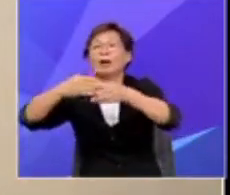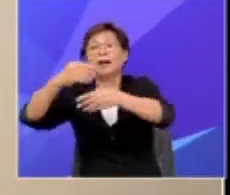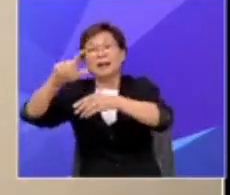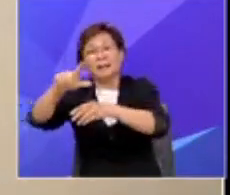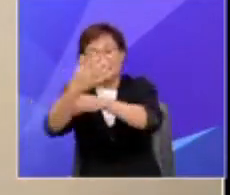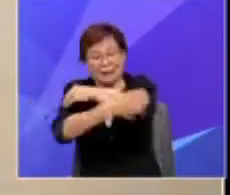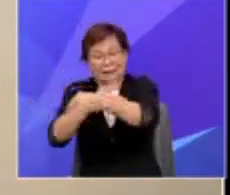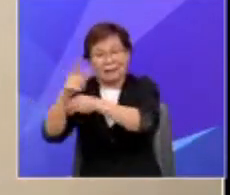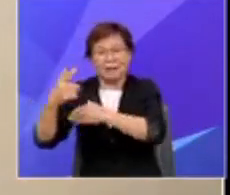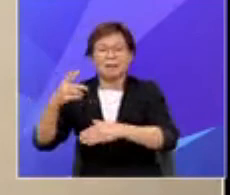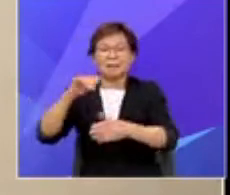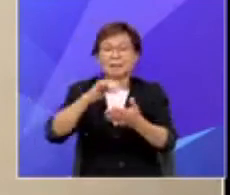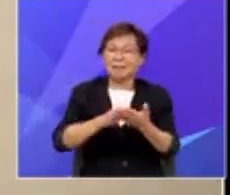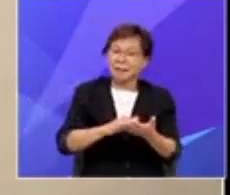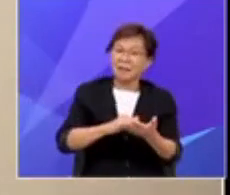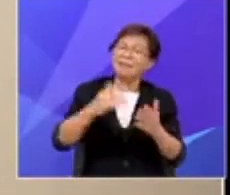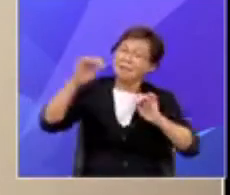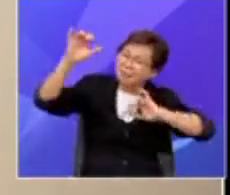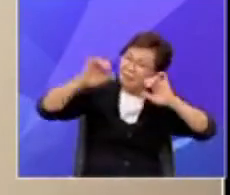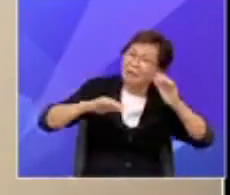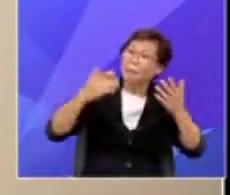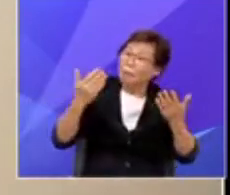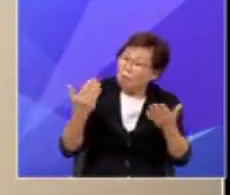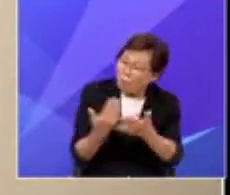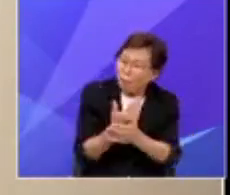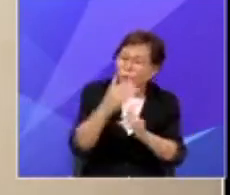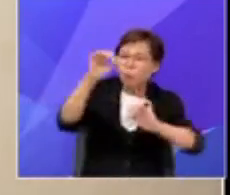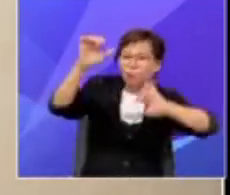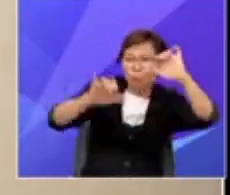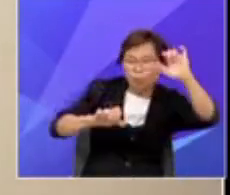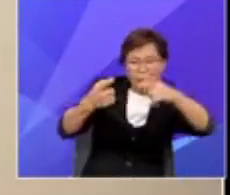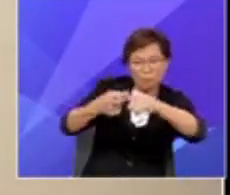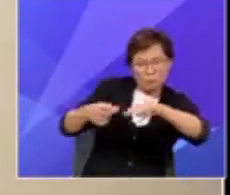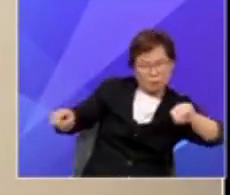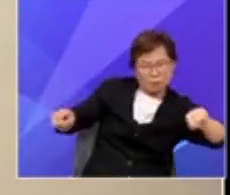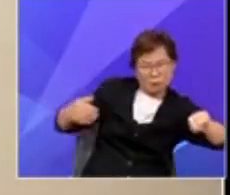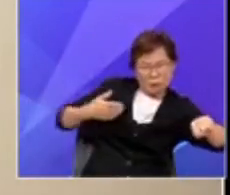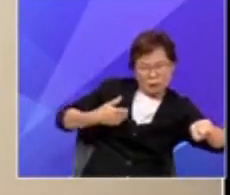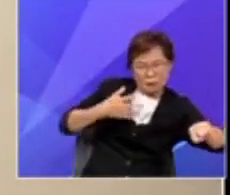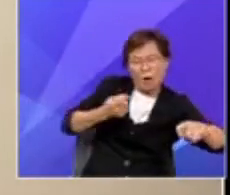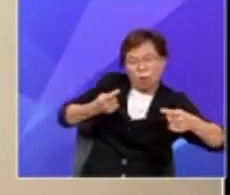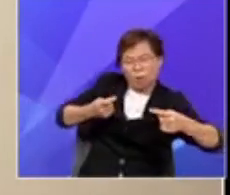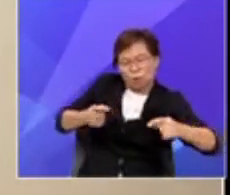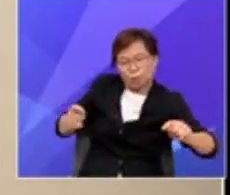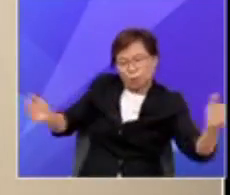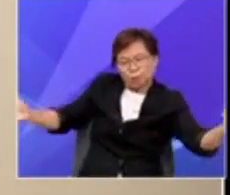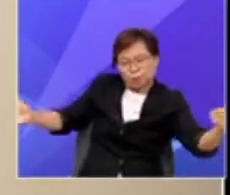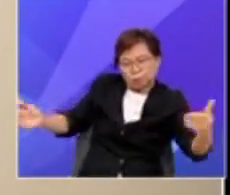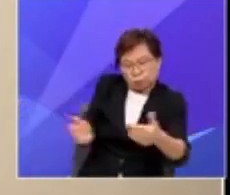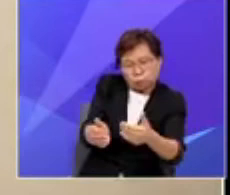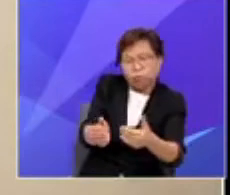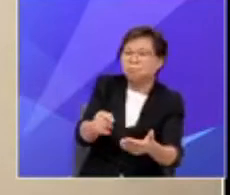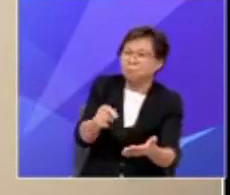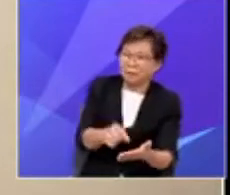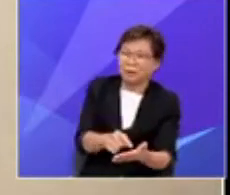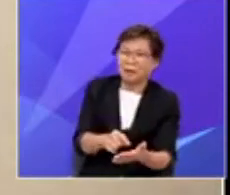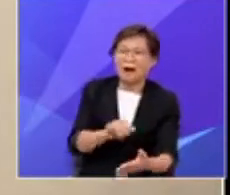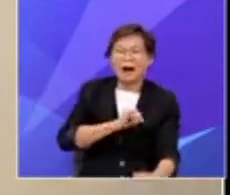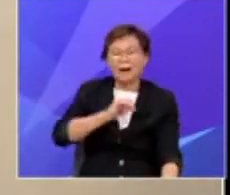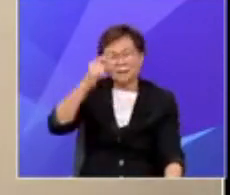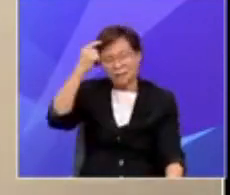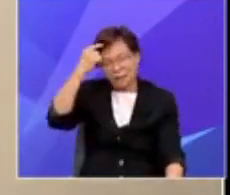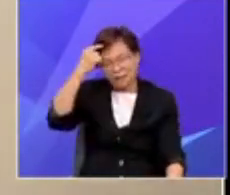akan menghinakannya jurang yang ada dan kita coba merapatkan jurang ini